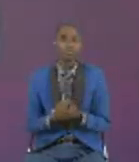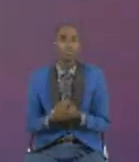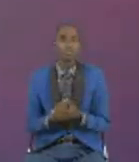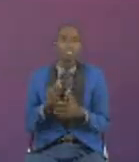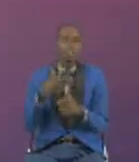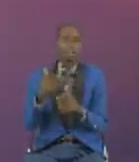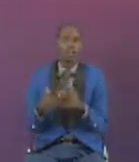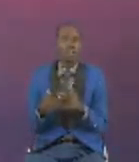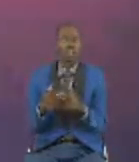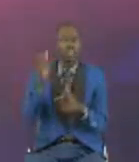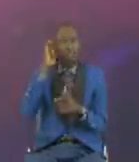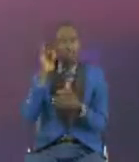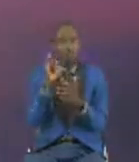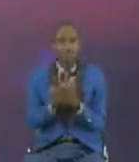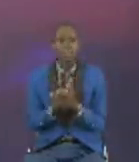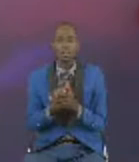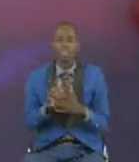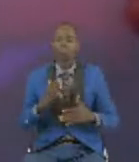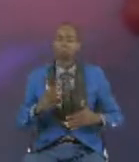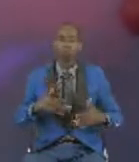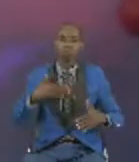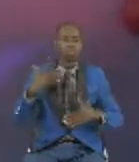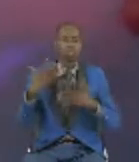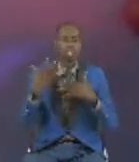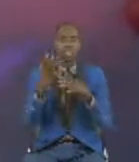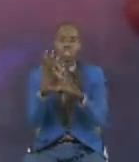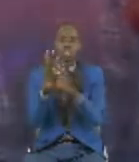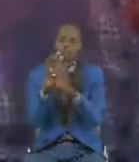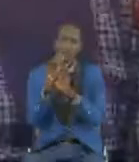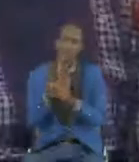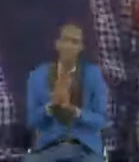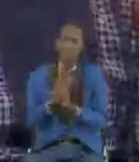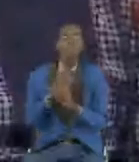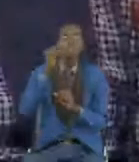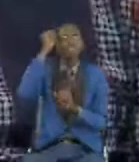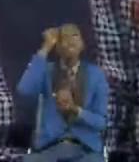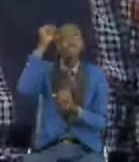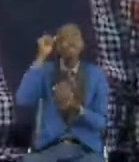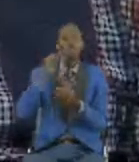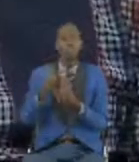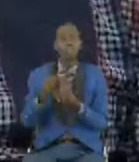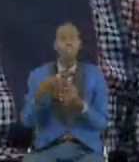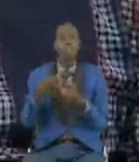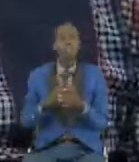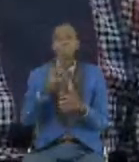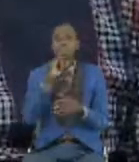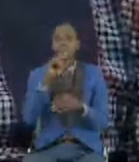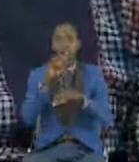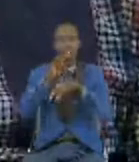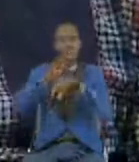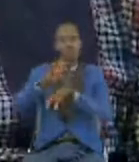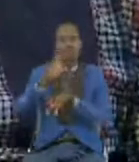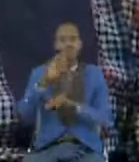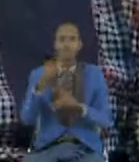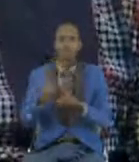Verset 41. Ceux qui acceptèrent sa parole furent baptisés. C'est la parole, c'est le ministère de